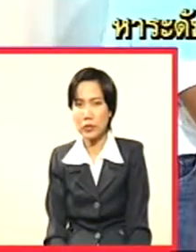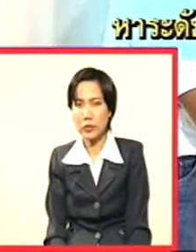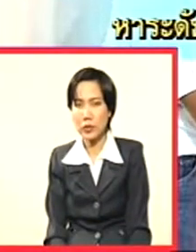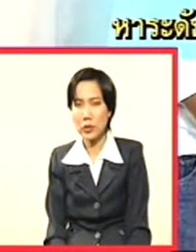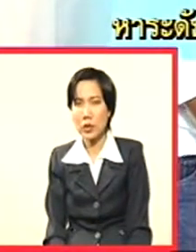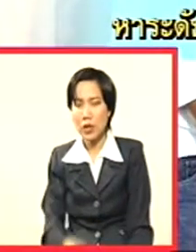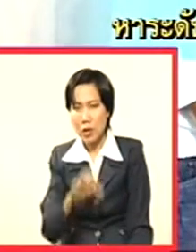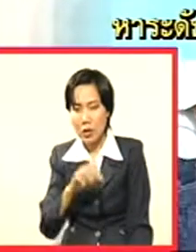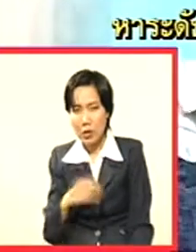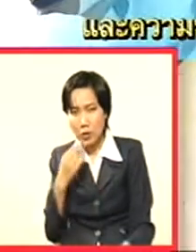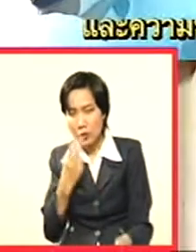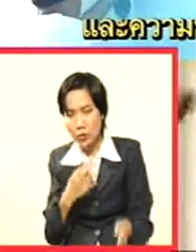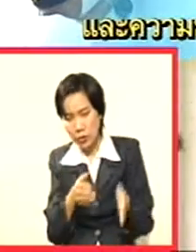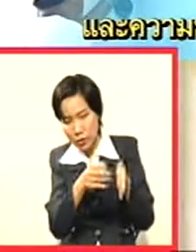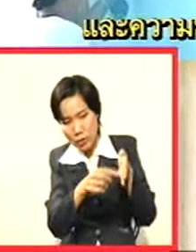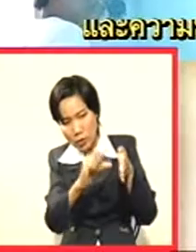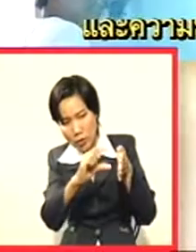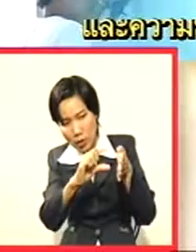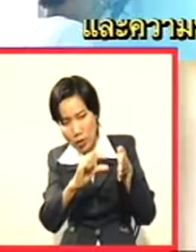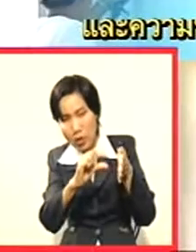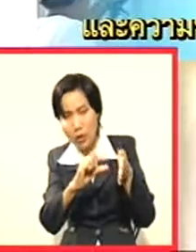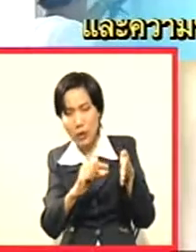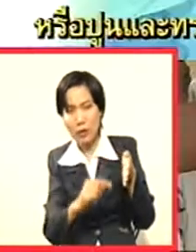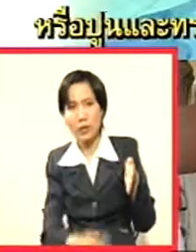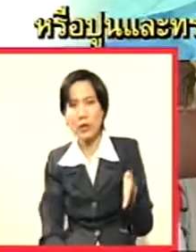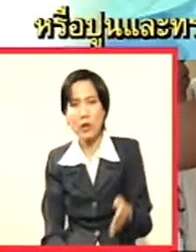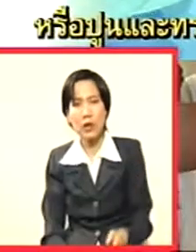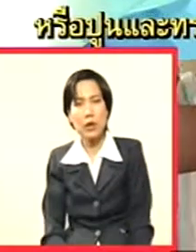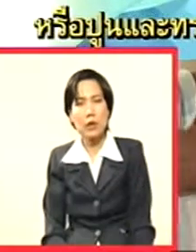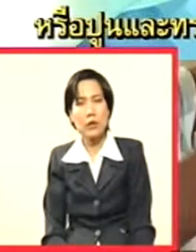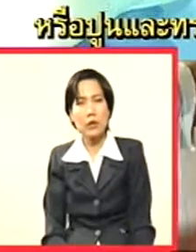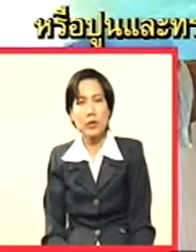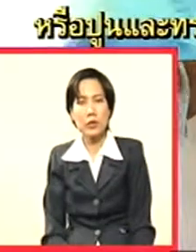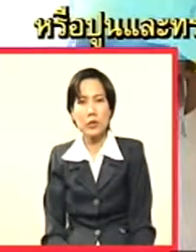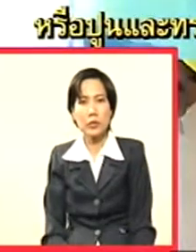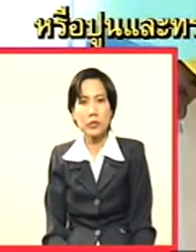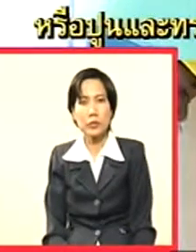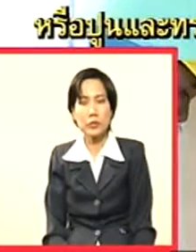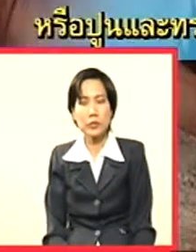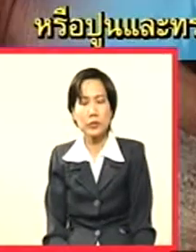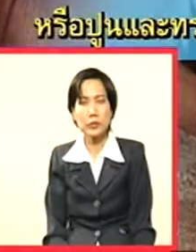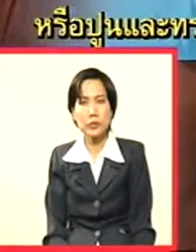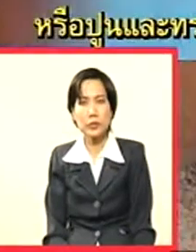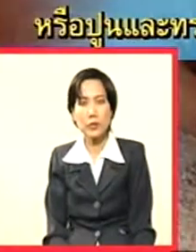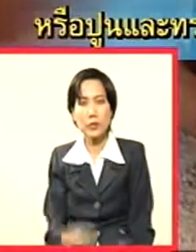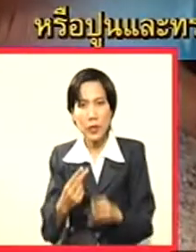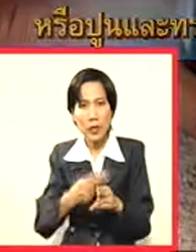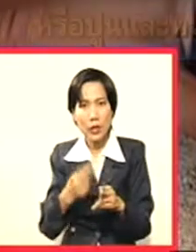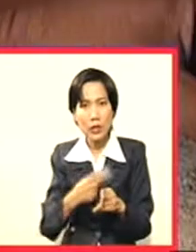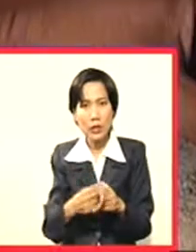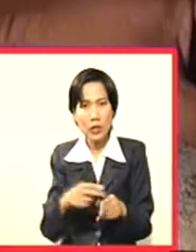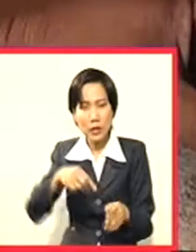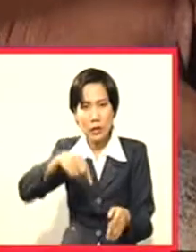จึงหาระดับผิวหน้ากระเบื้องและความหนาของเนื้อกาวซีเมนต์หรือปูนและทรายจากระดับพื้นผิวผนังโดยการใช้ดิ่ง